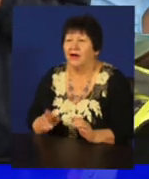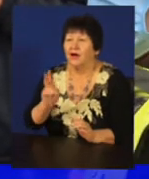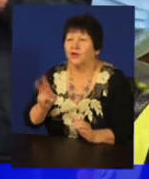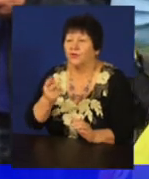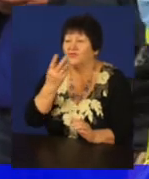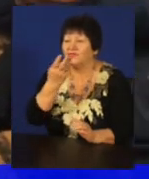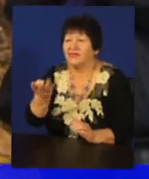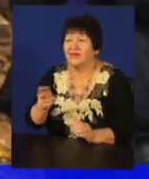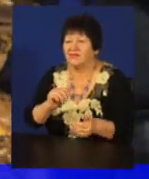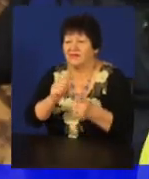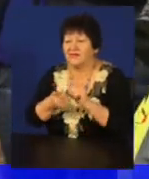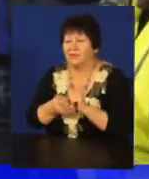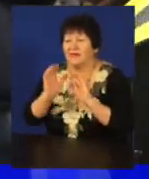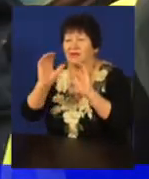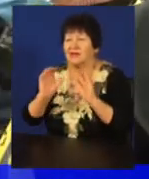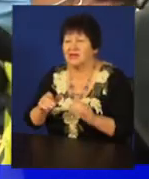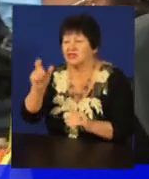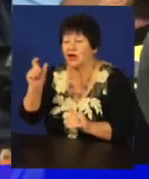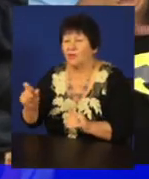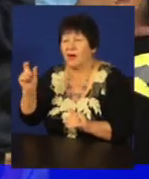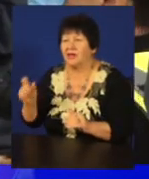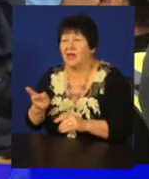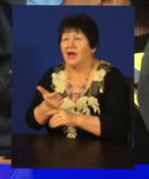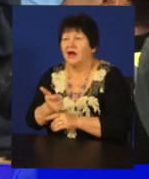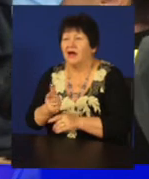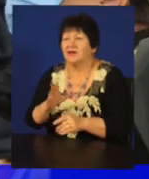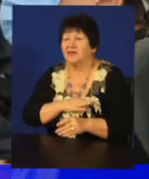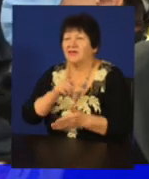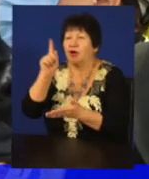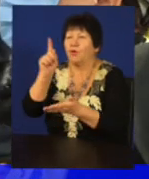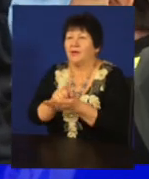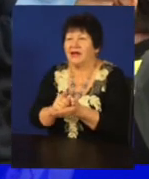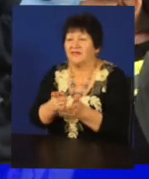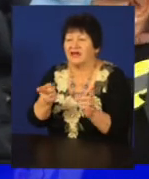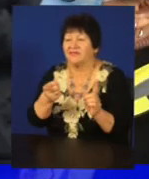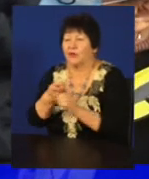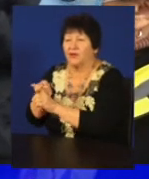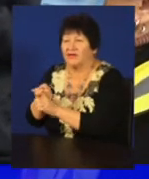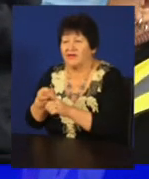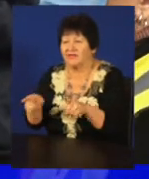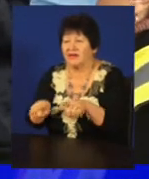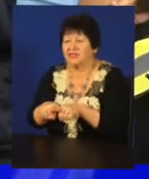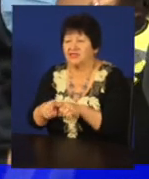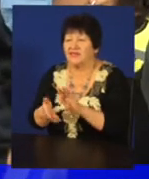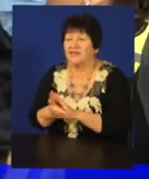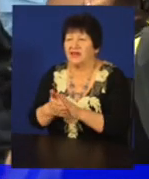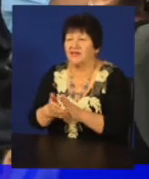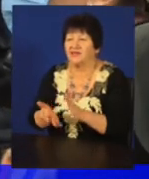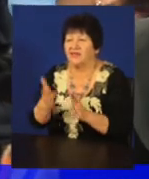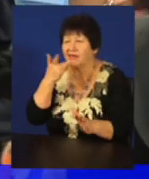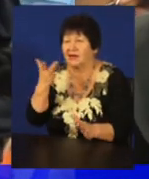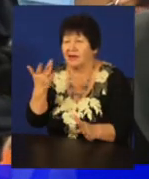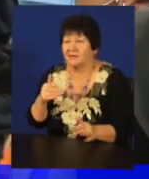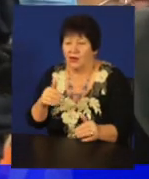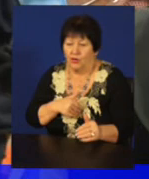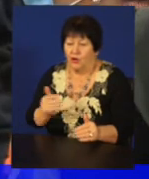Cum vedeți schimbarea asta în legislație ca oamenii să fie obligați să se conecteze la aceste servicii de canalizare? Pentru că noi, de exemplu,